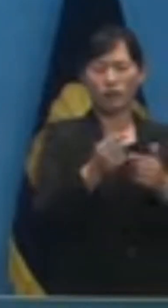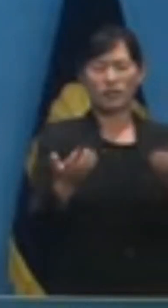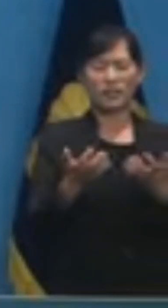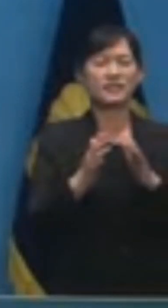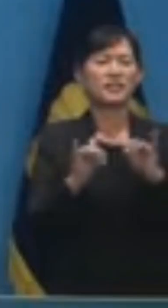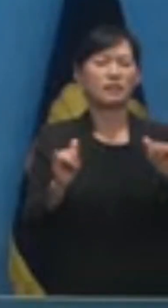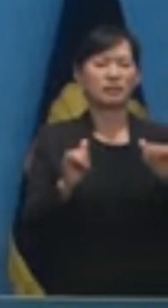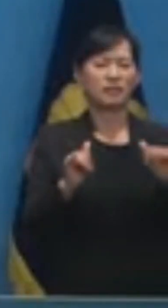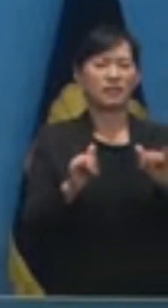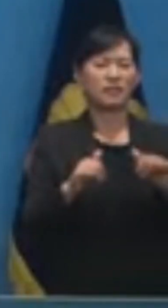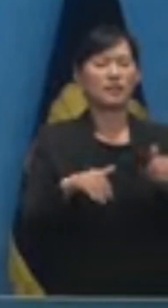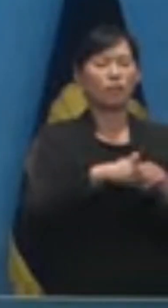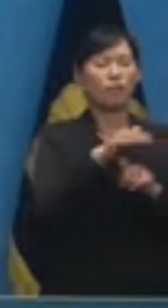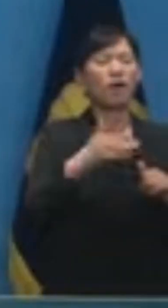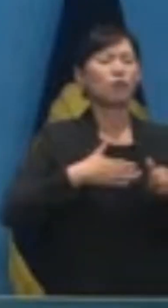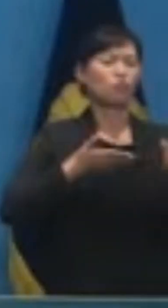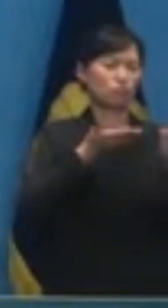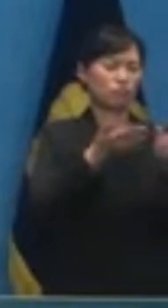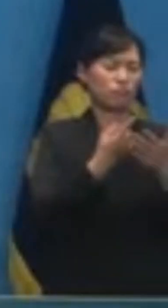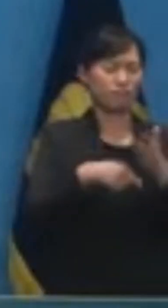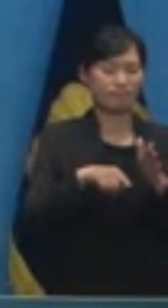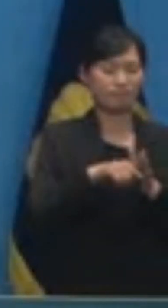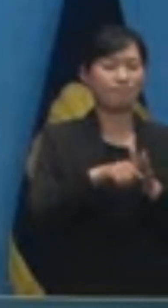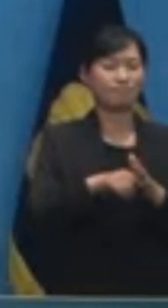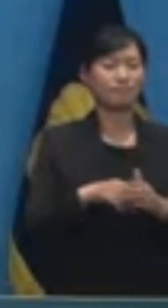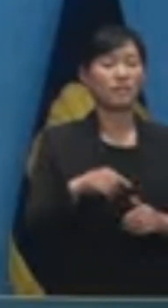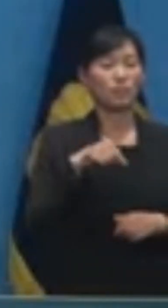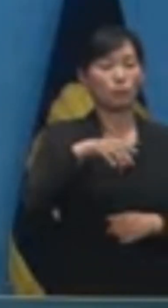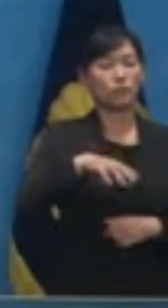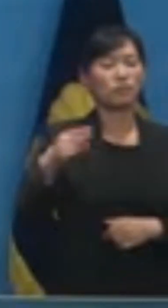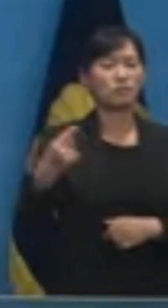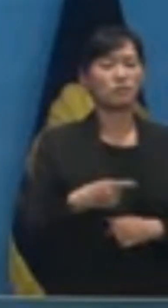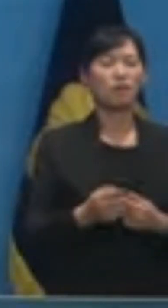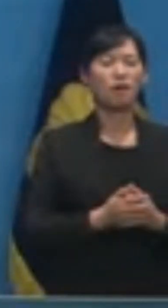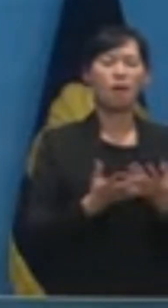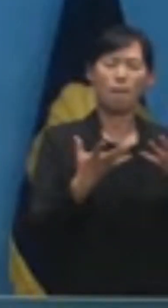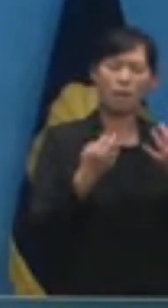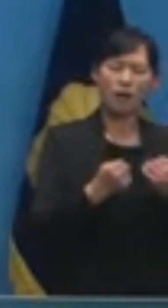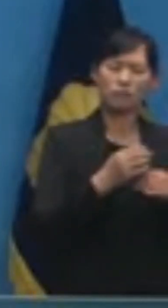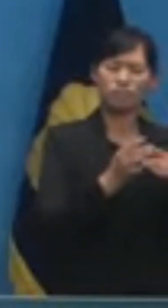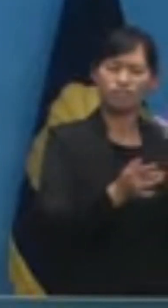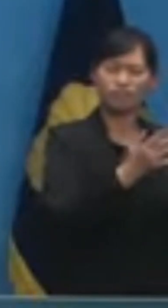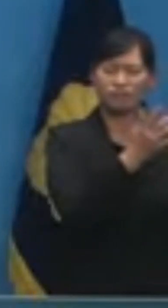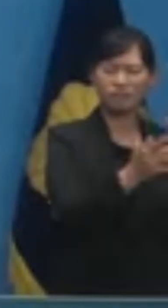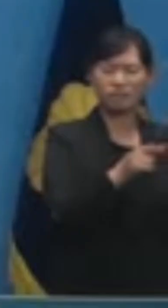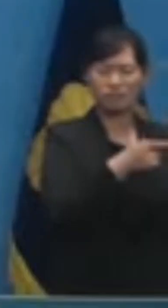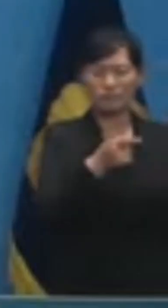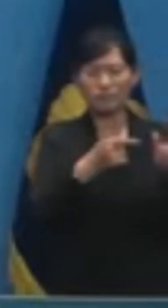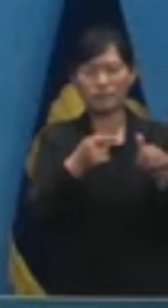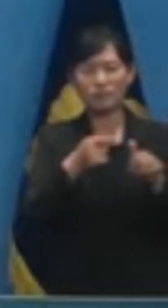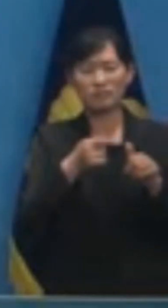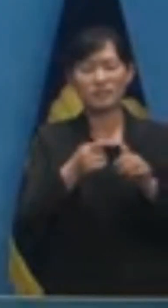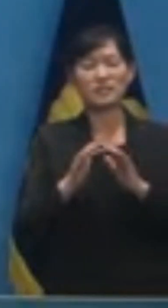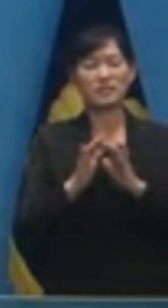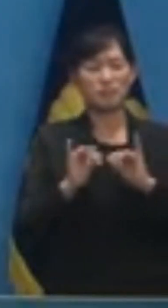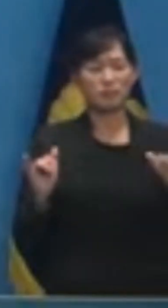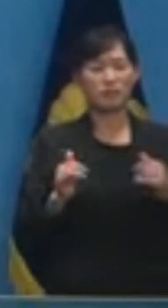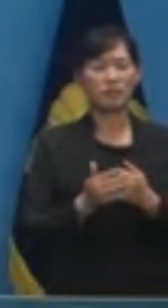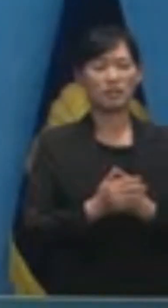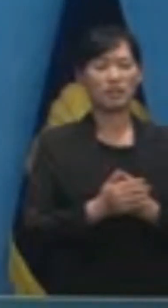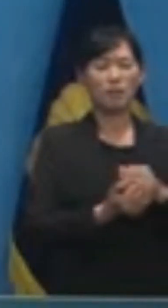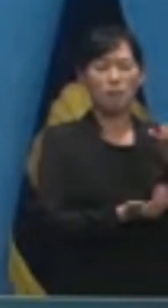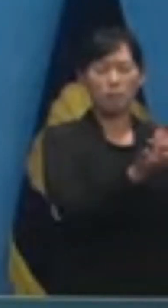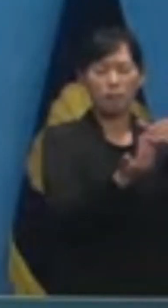섰습니다. 대한민국 정부가 설립된 이후 수많은 소방공무원들이 재난의 현장에서